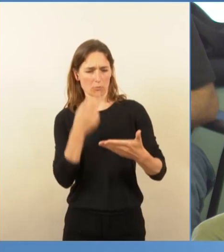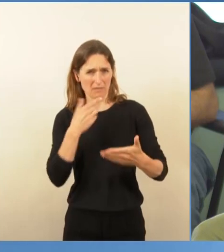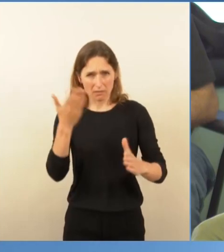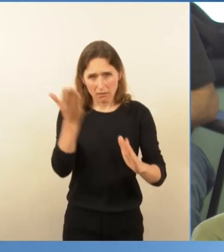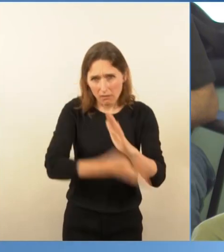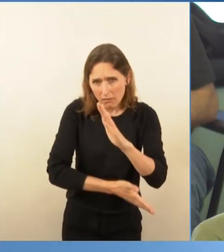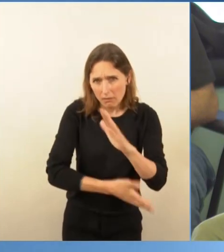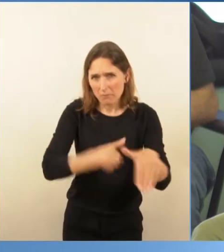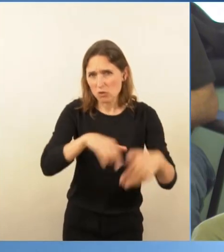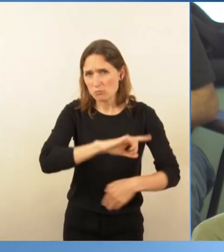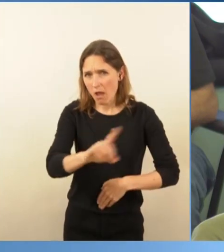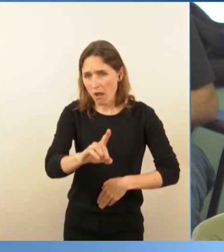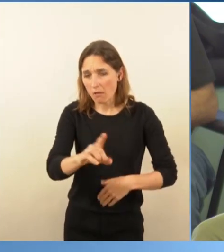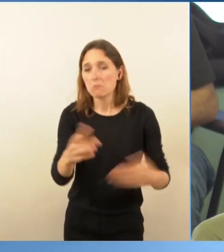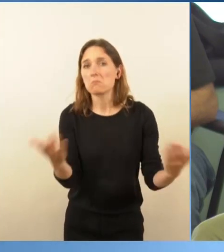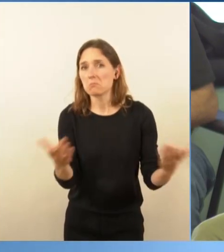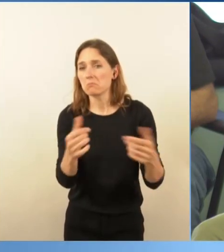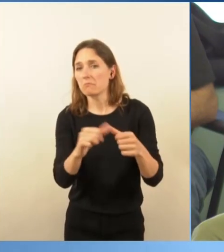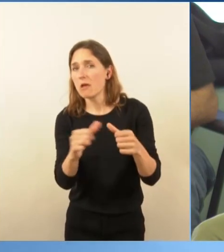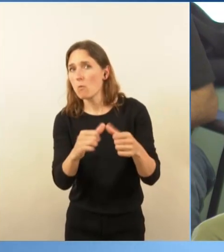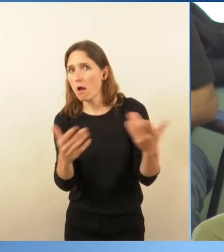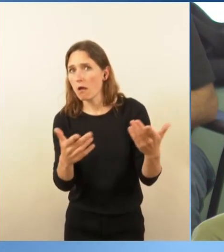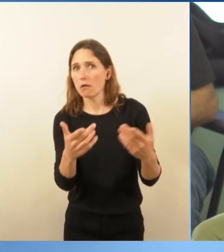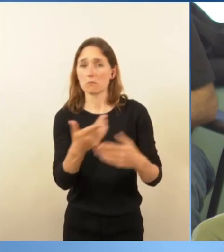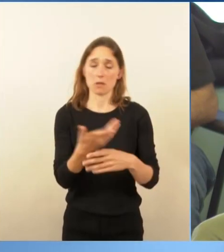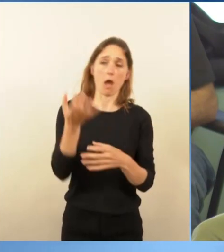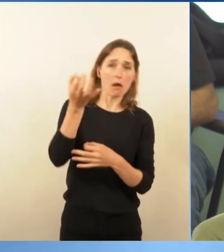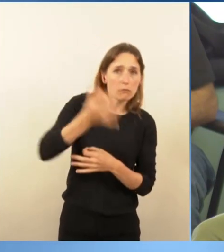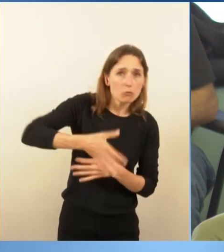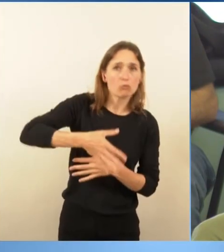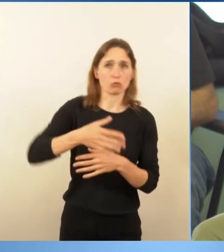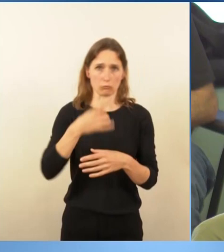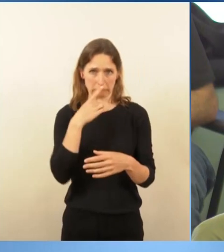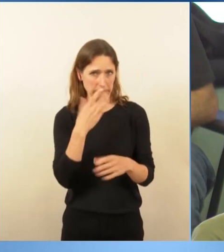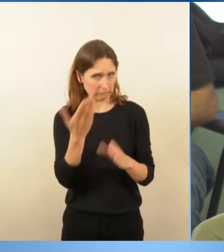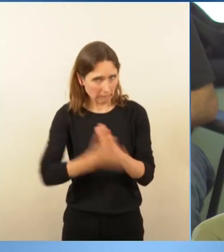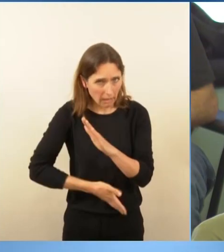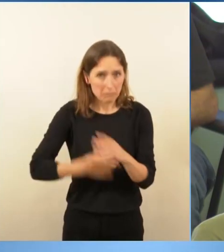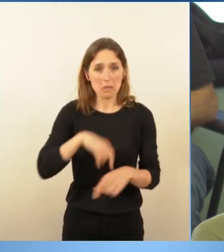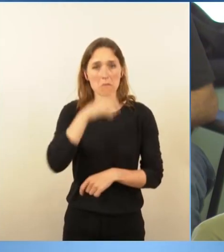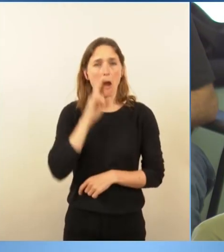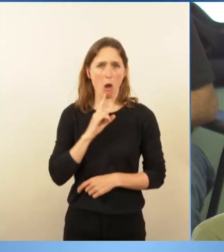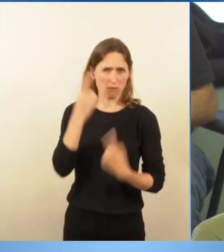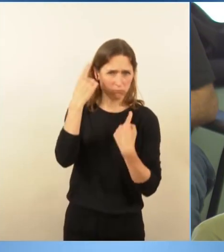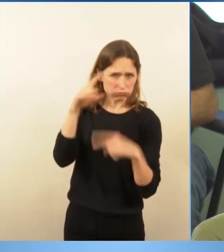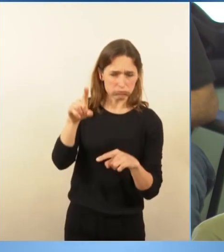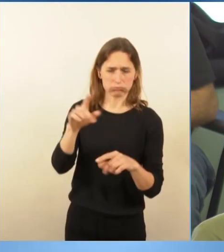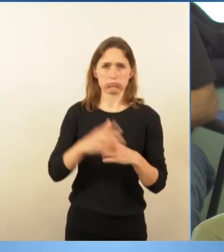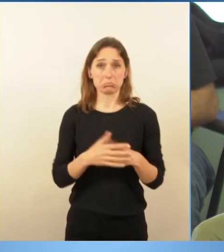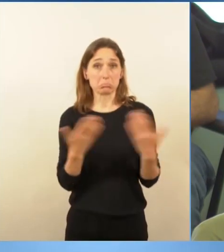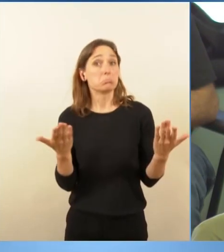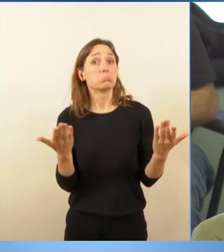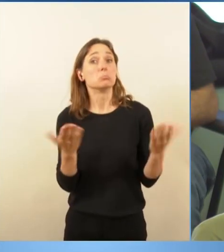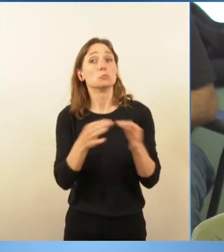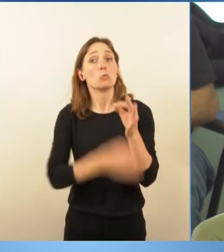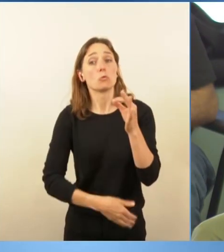si les mesures prises échouent à rendre le périscolaire opérationnel si les parents d'élèves ne partagent plus ces organisations qu'envisagez-vous